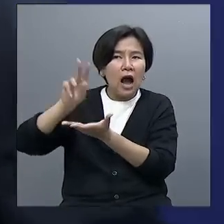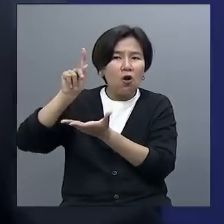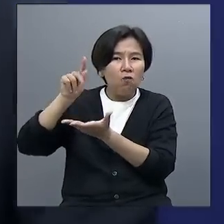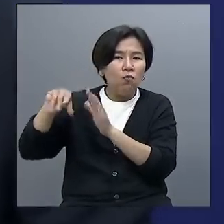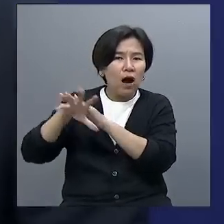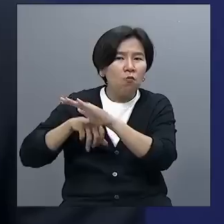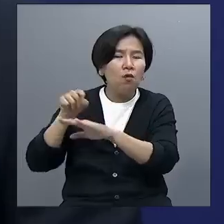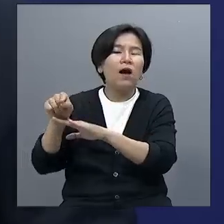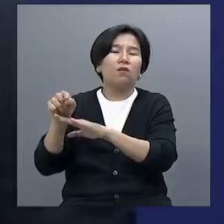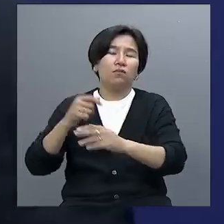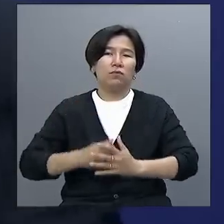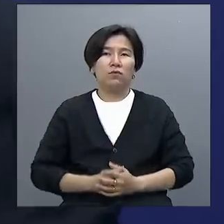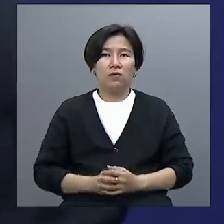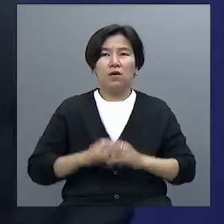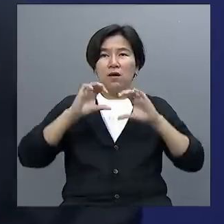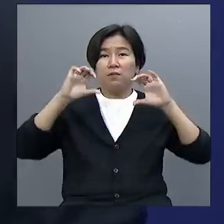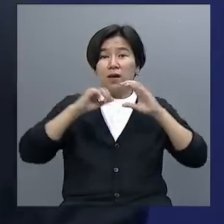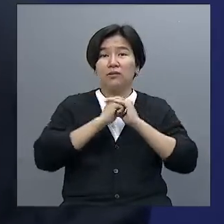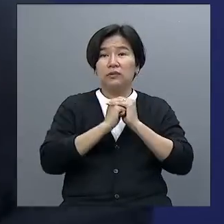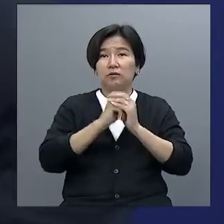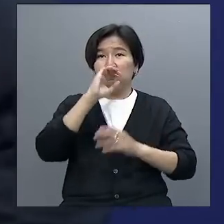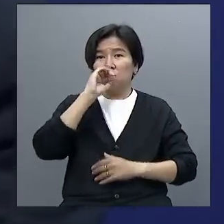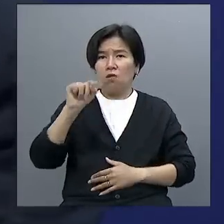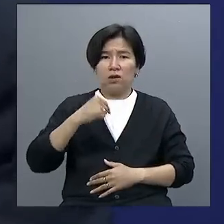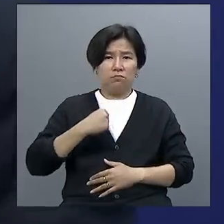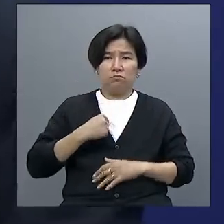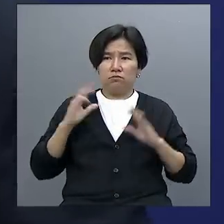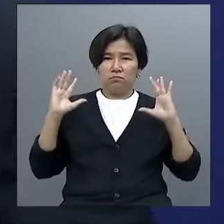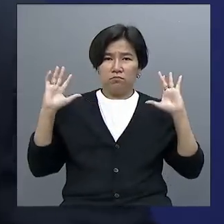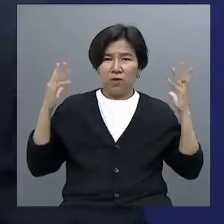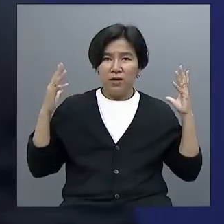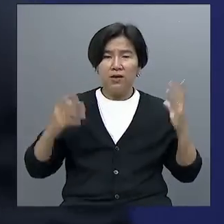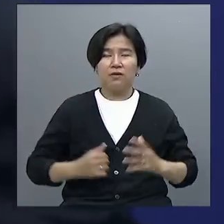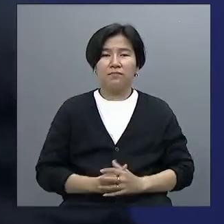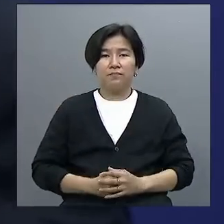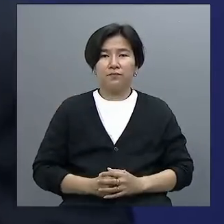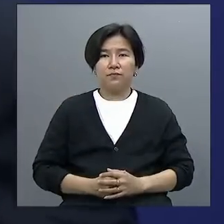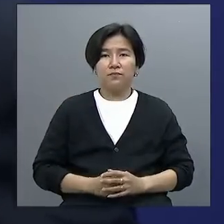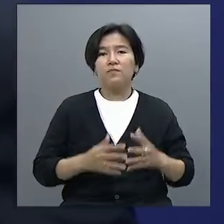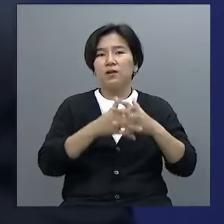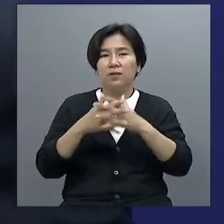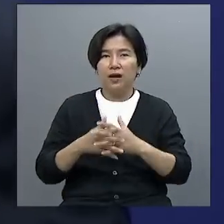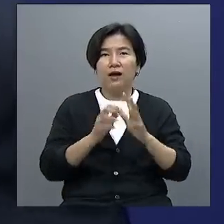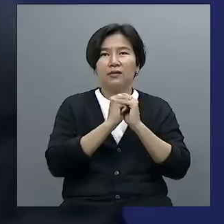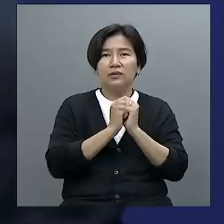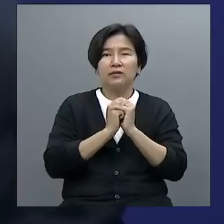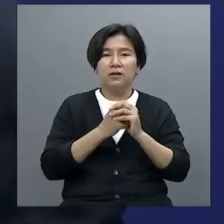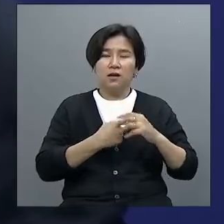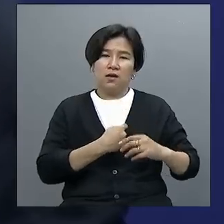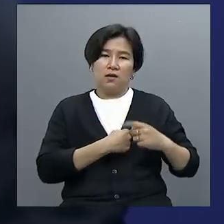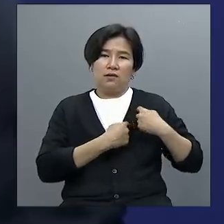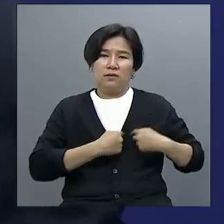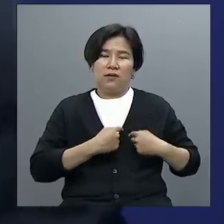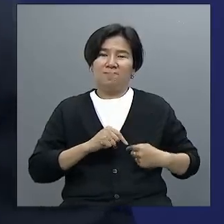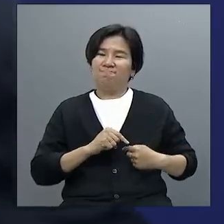ได้ค่ะขณะที่รัฐบาลจีนออกมาปฏิเสธข้อกล่าวหานะคะแต่ประเด็นนี้ก็ทำให้สหรัฐและจีนผิดใจกันไม่น้อยค่ะ